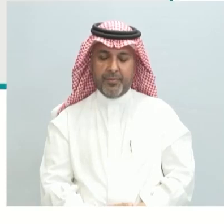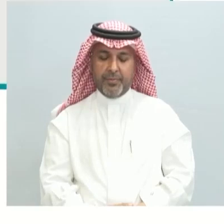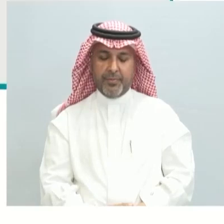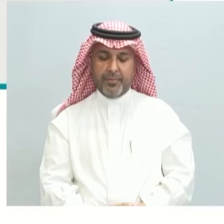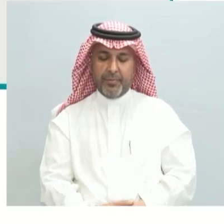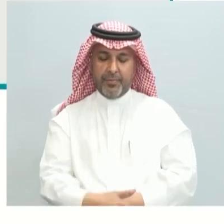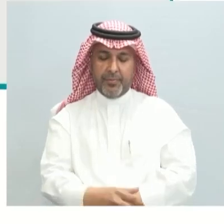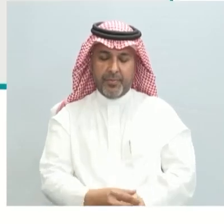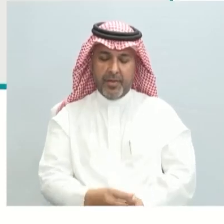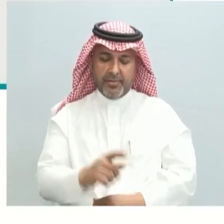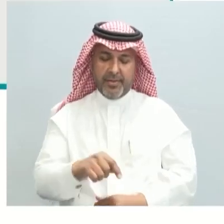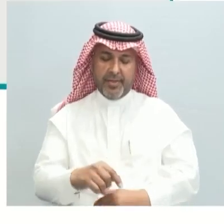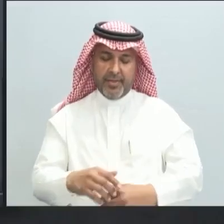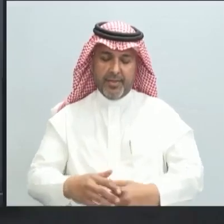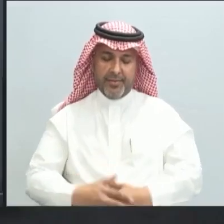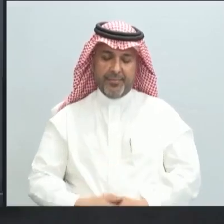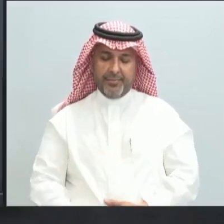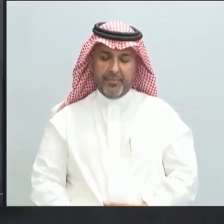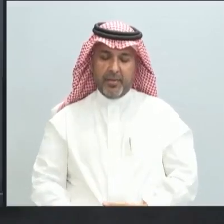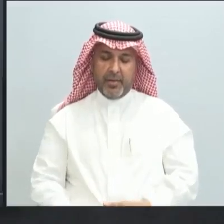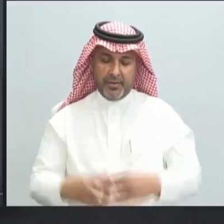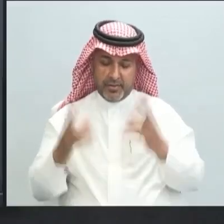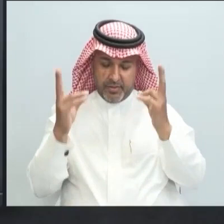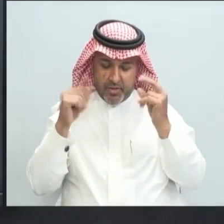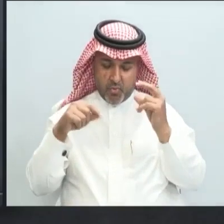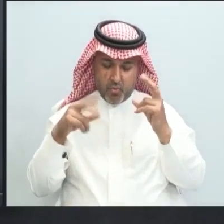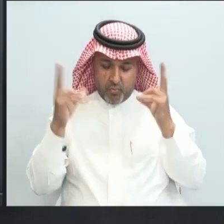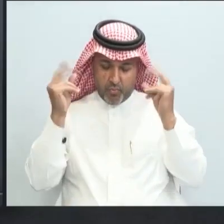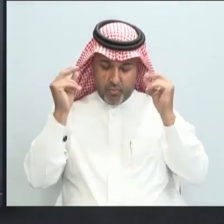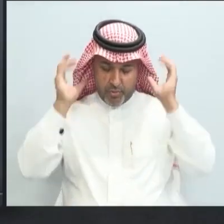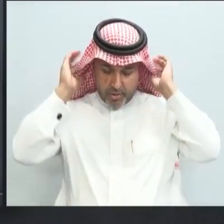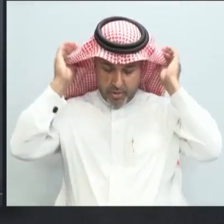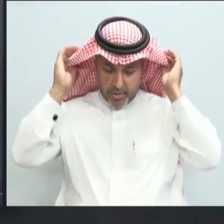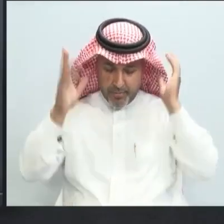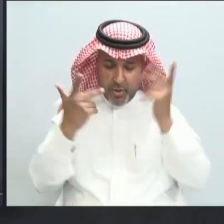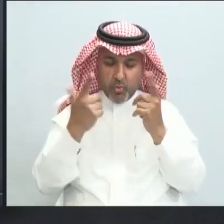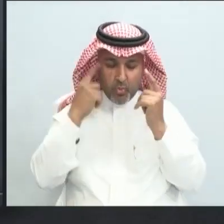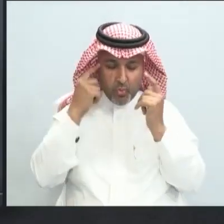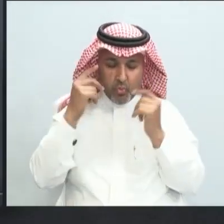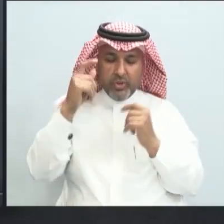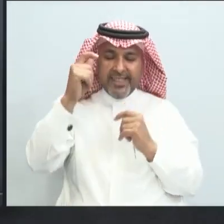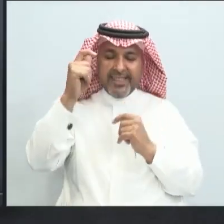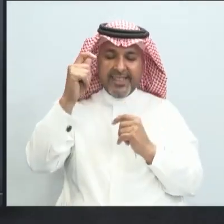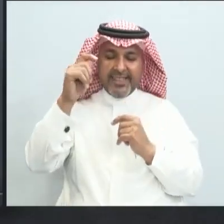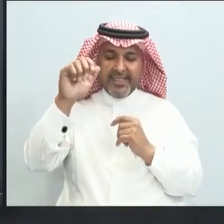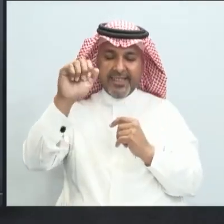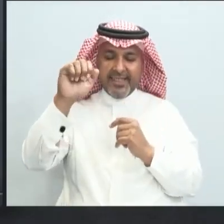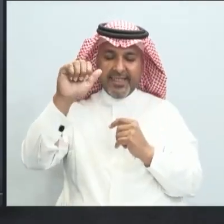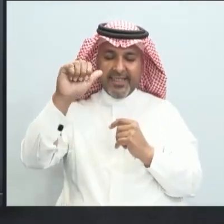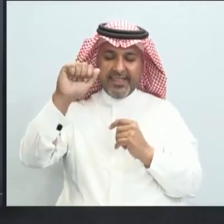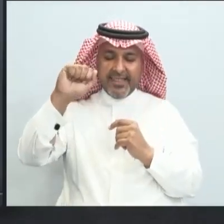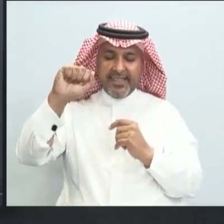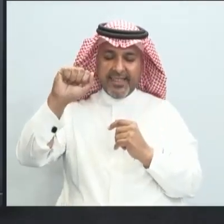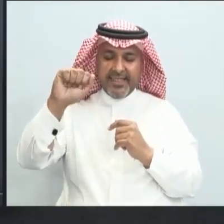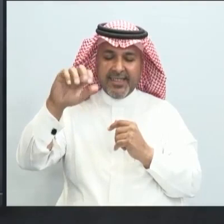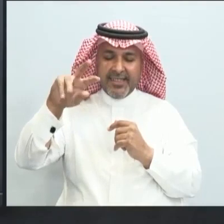واخواتي انتهينا من لقاء اليوم تعرفنا فيه على الدالة المثلثية الثالثة اللي هي التان اهم شيء نعرفه في التان اللي